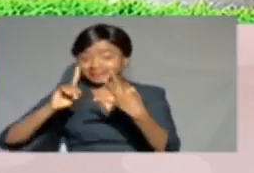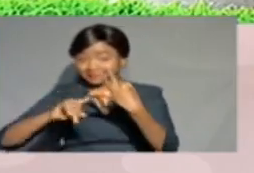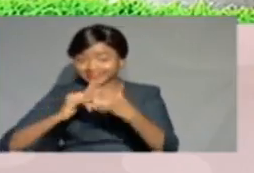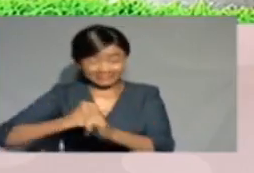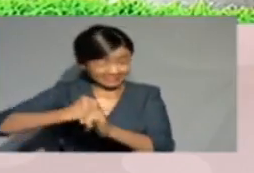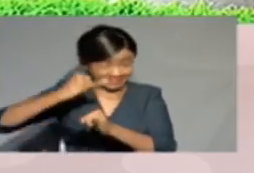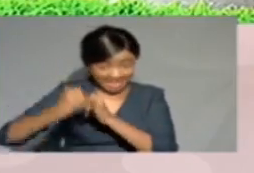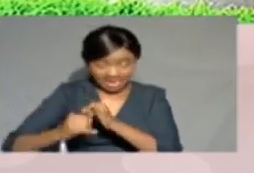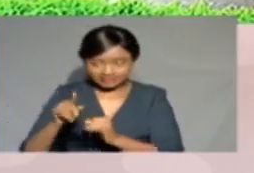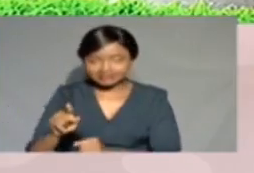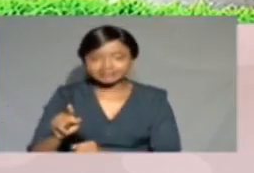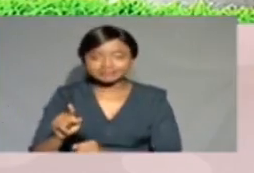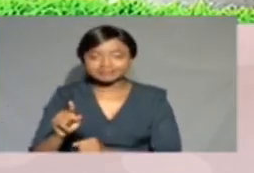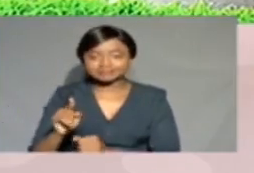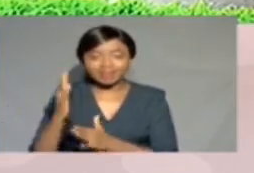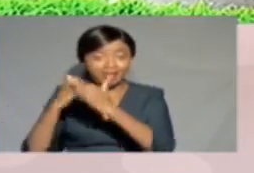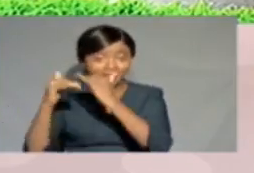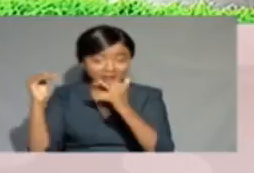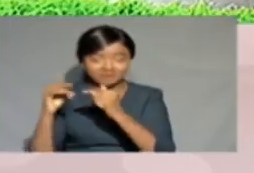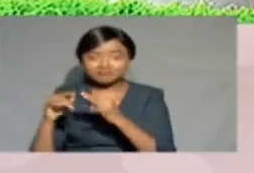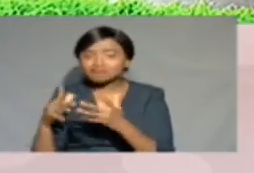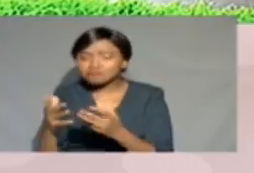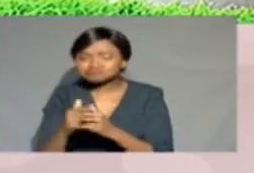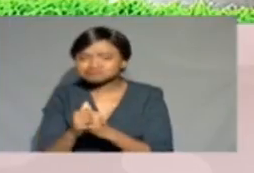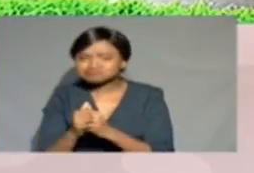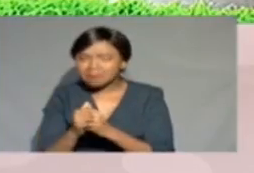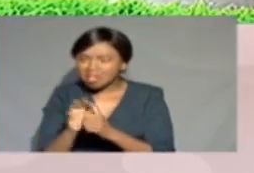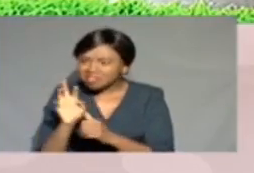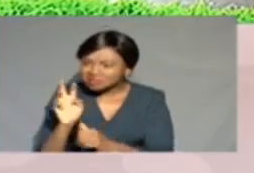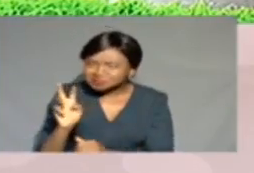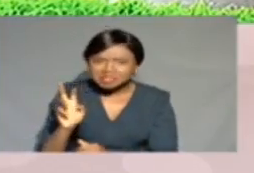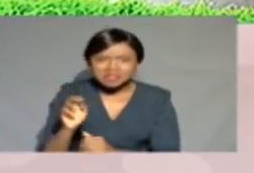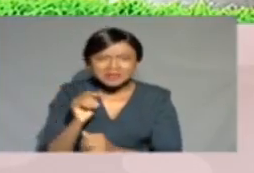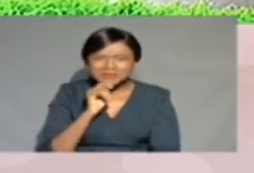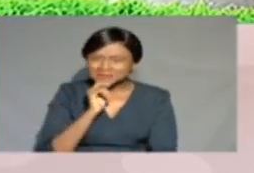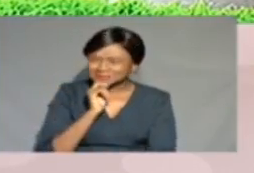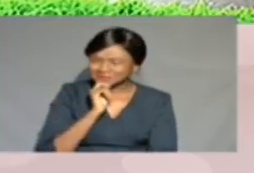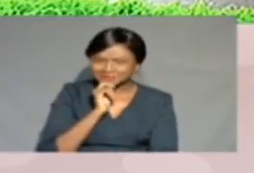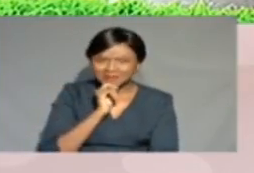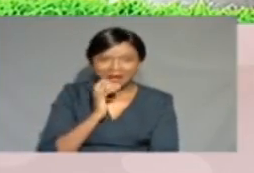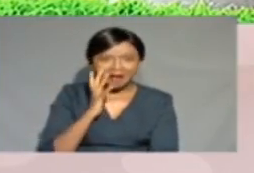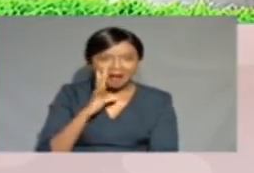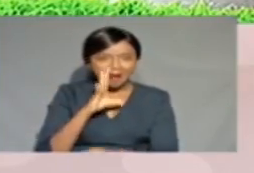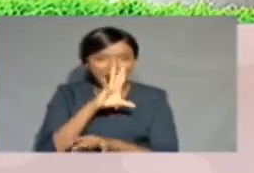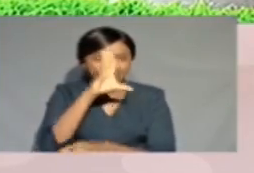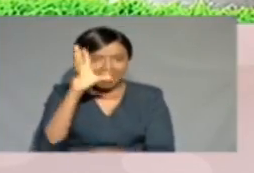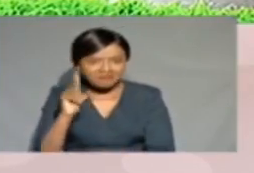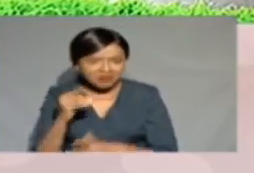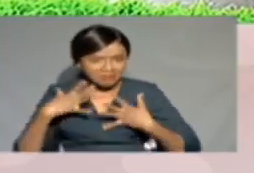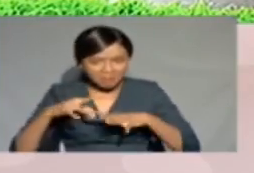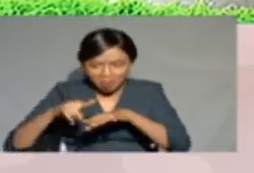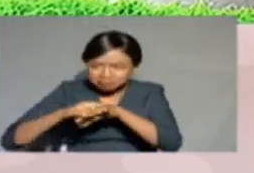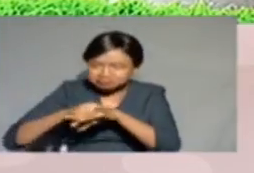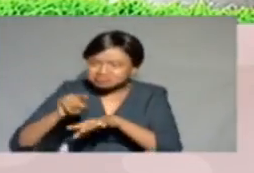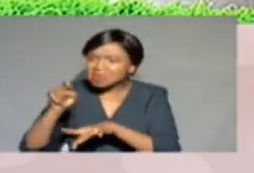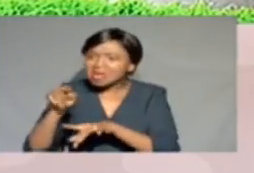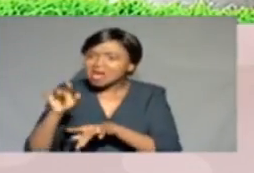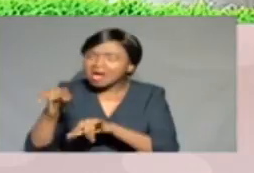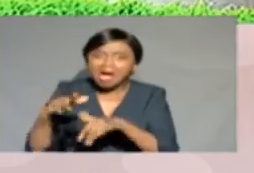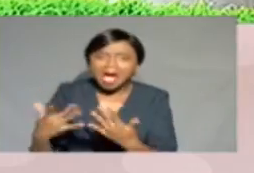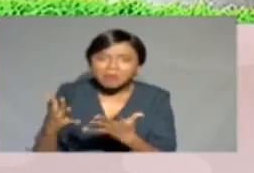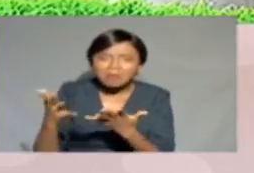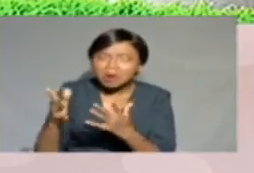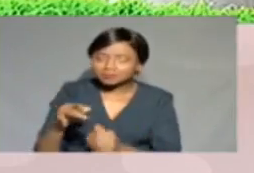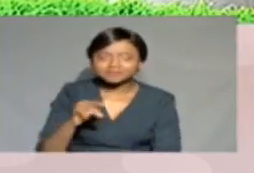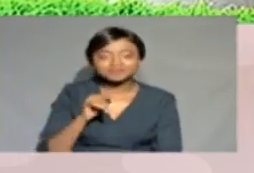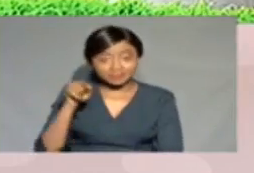Ahera ya tatu. Kafika kule akapata wenzake wa Afrika. Akauliza kwenye geti pale, vipi hapa? Akaambia